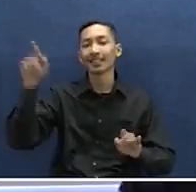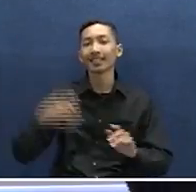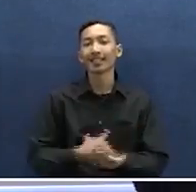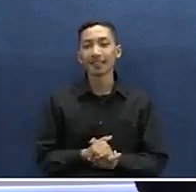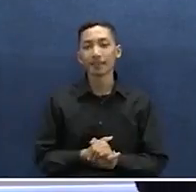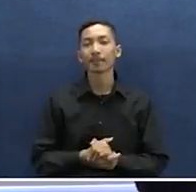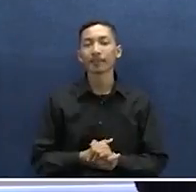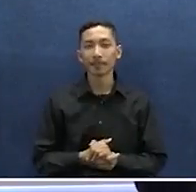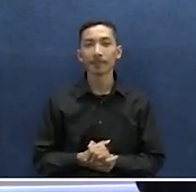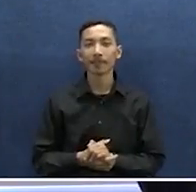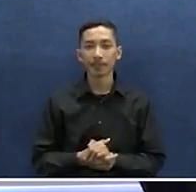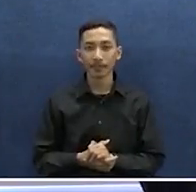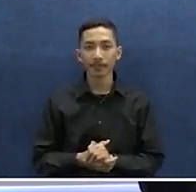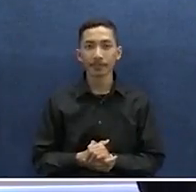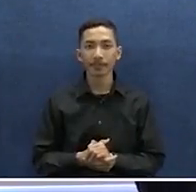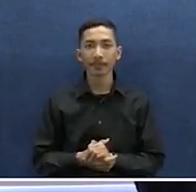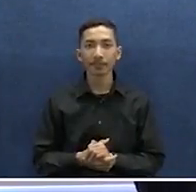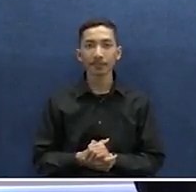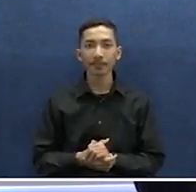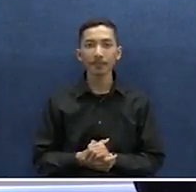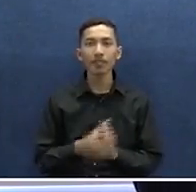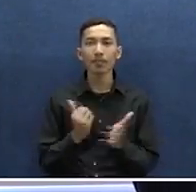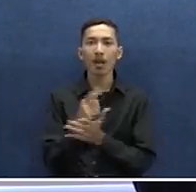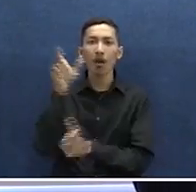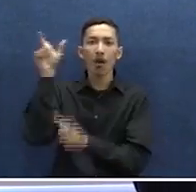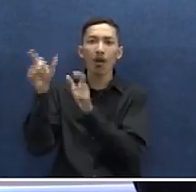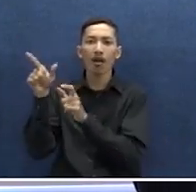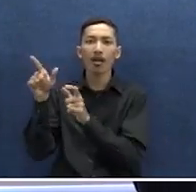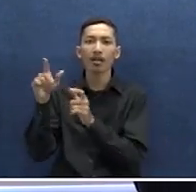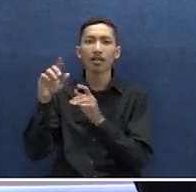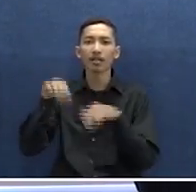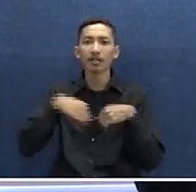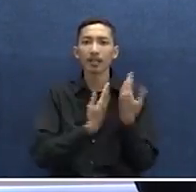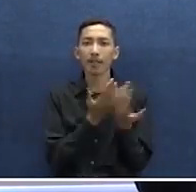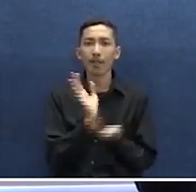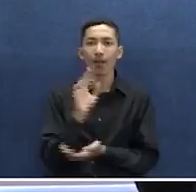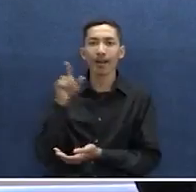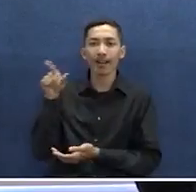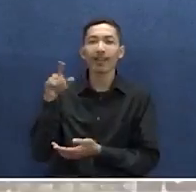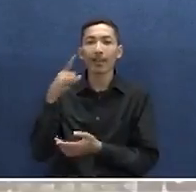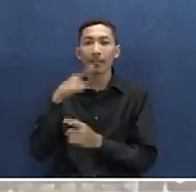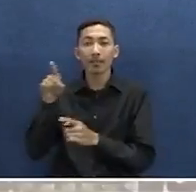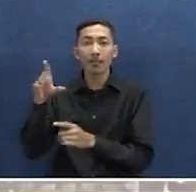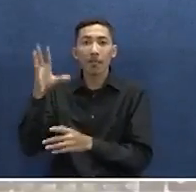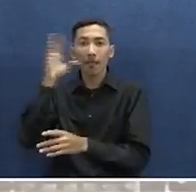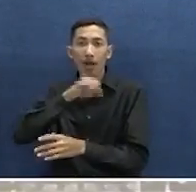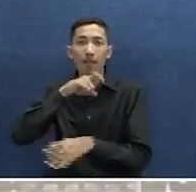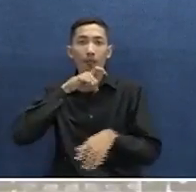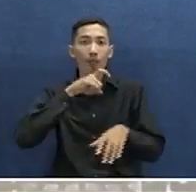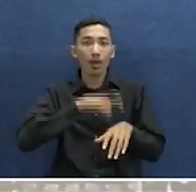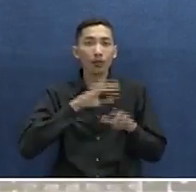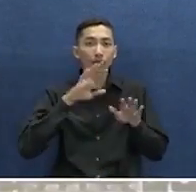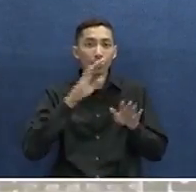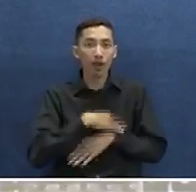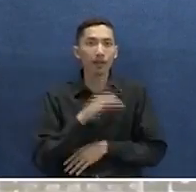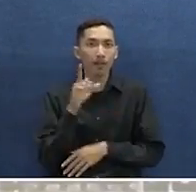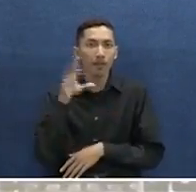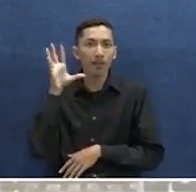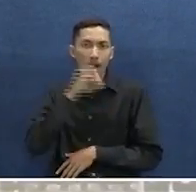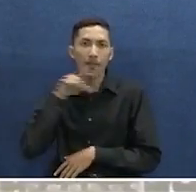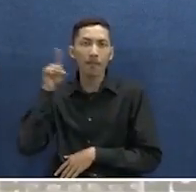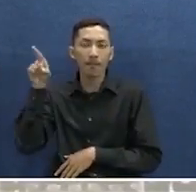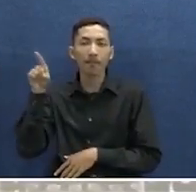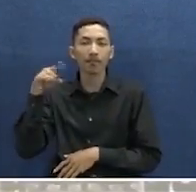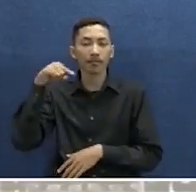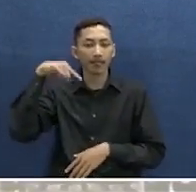hal-hal yang Islami walaupun mereka misalnya bukan Islam lebih sebenarnya adab dari Islam tapi kita orang yang tinggal